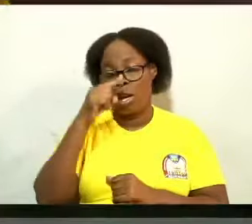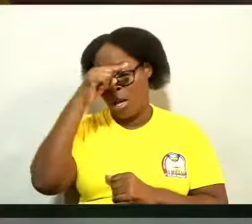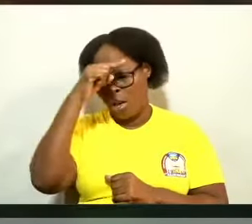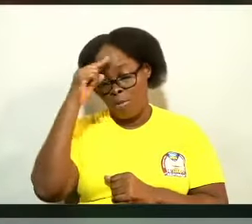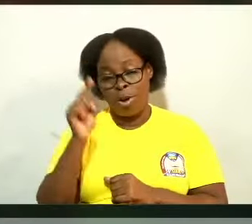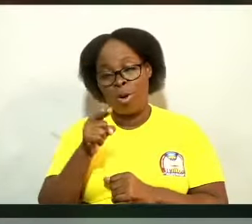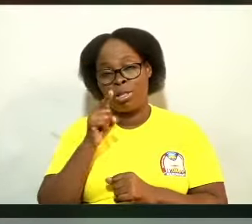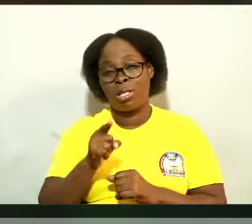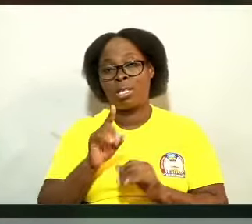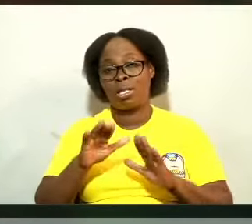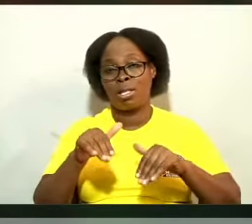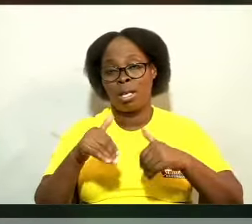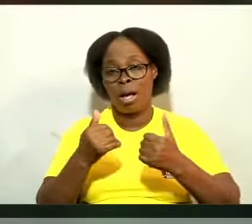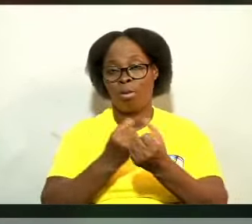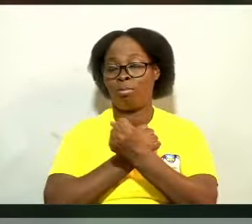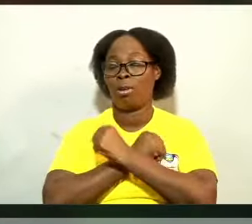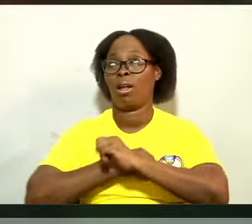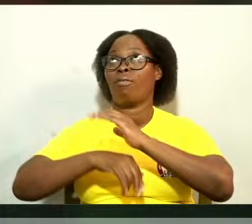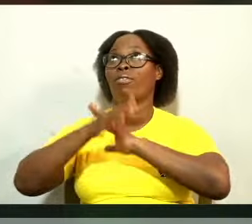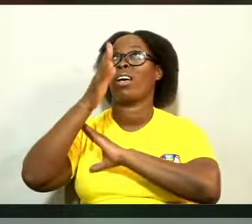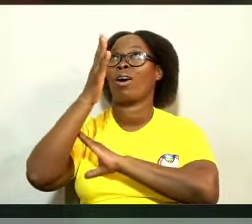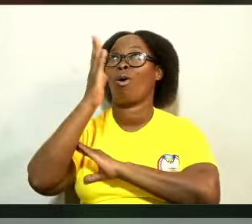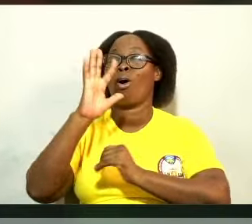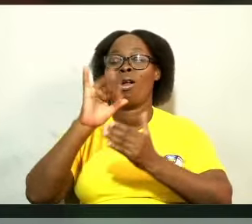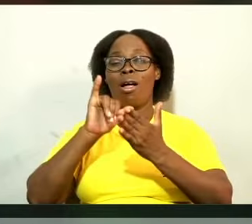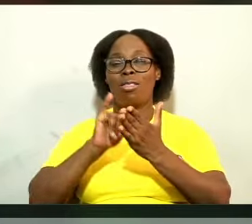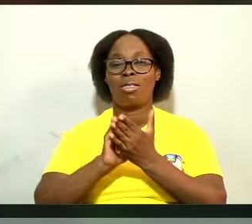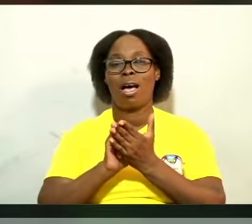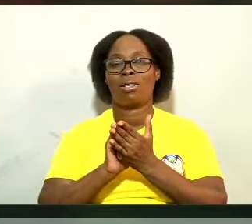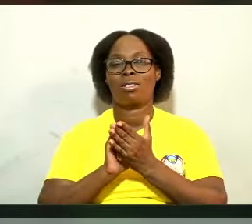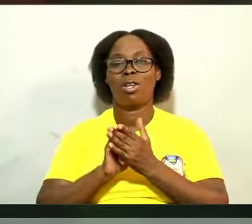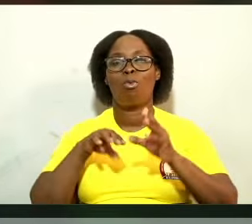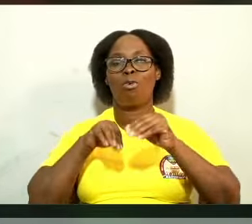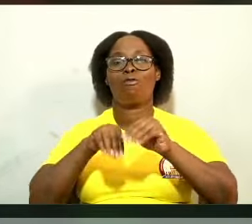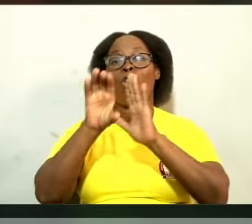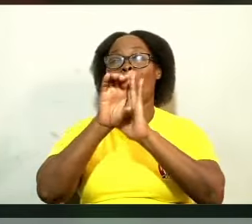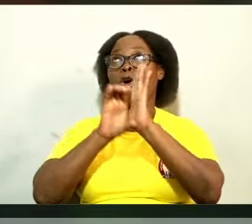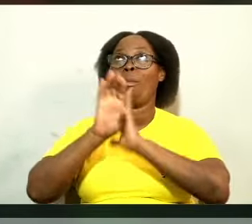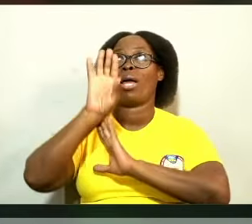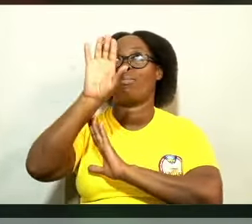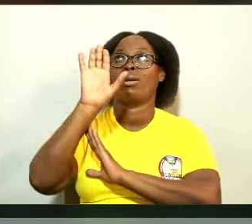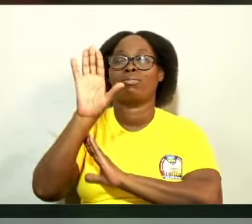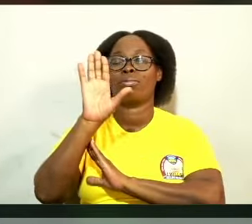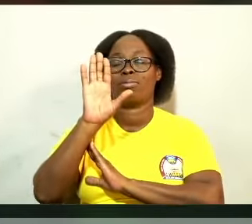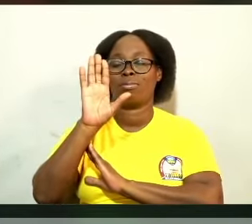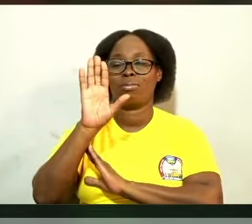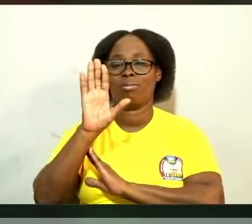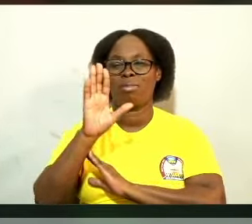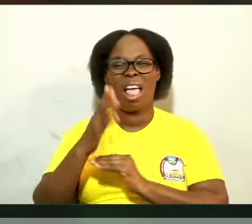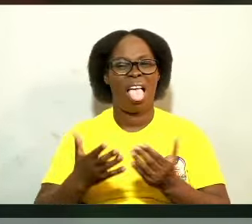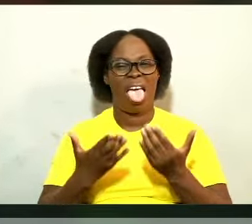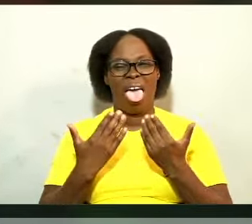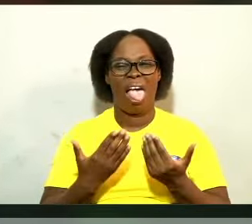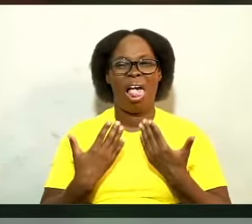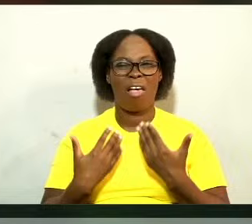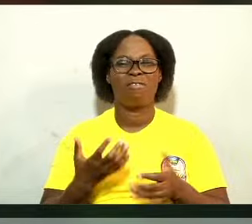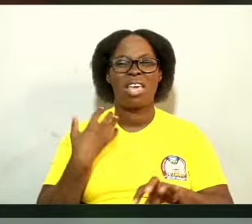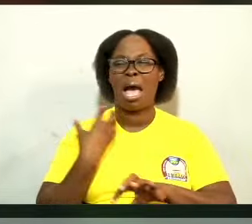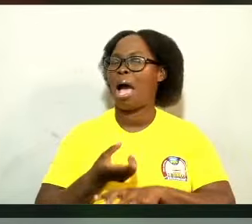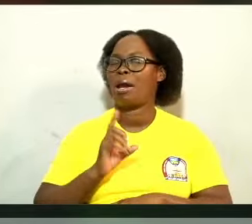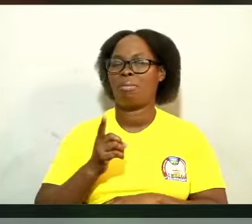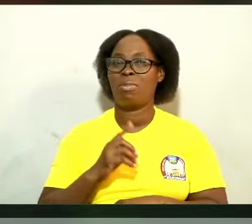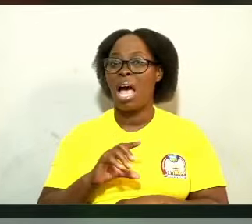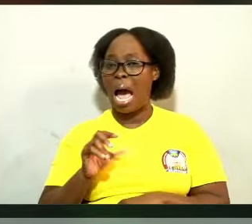huku ndiko kumpenda Mungu, kwamba tuzishike amri zake, wala amri zake si nzito. Watu wengine